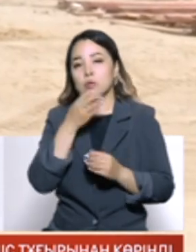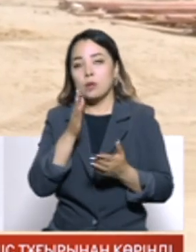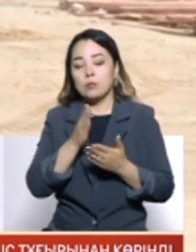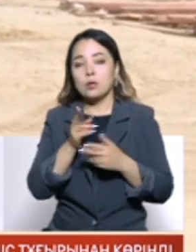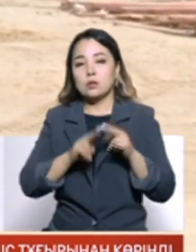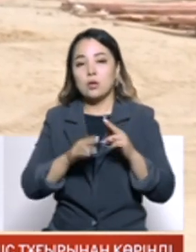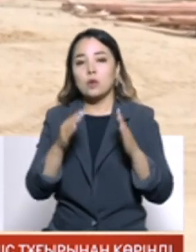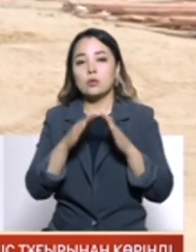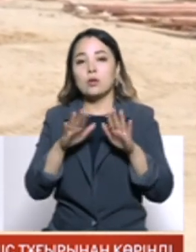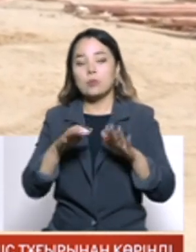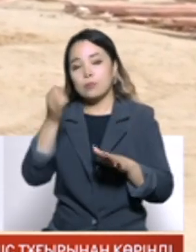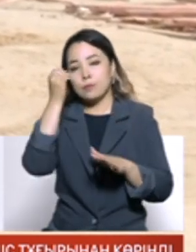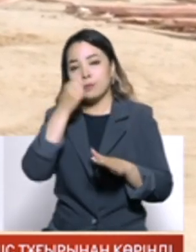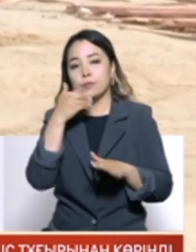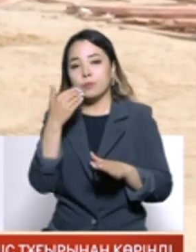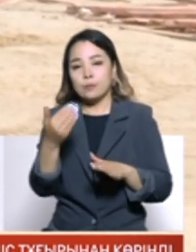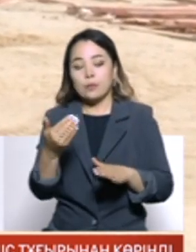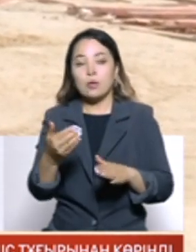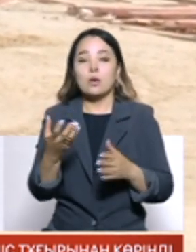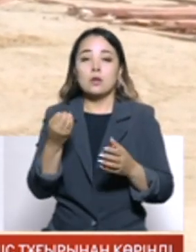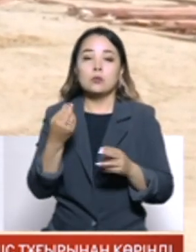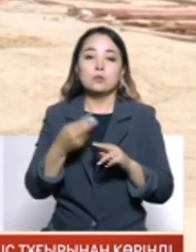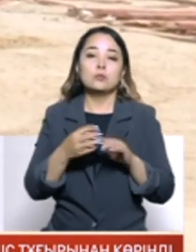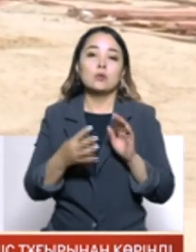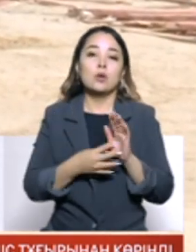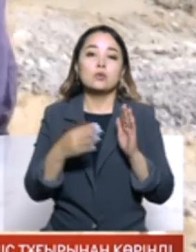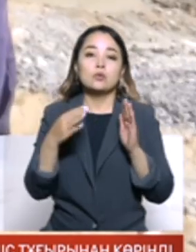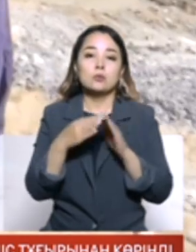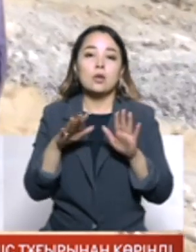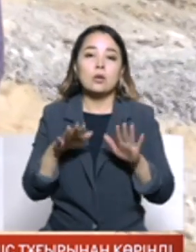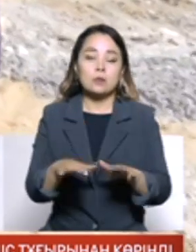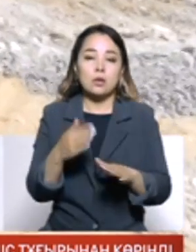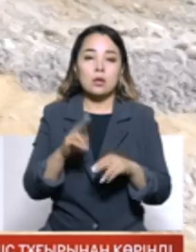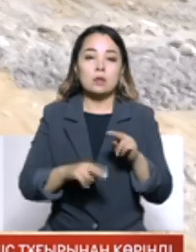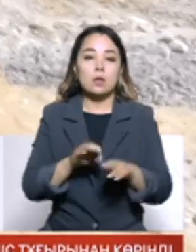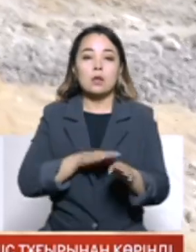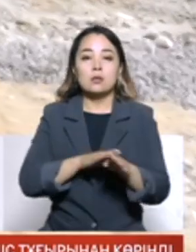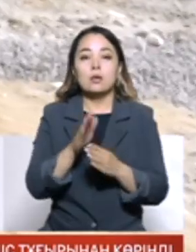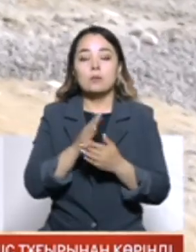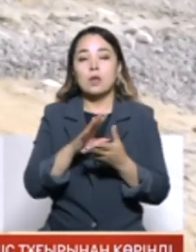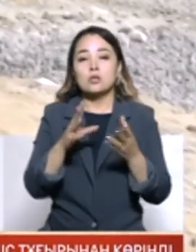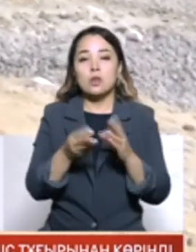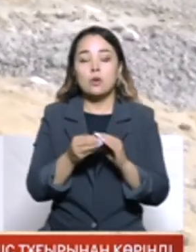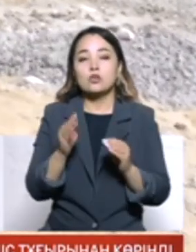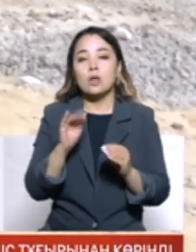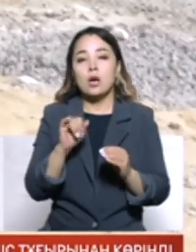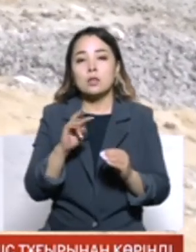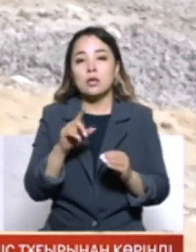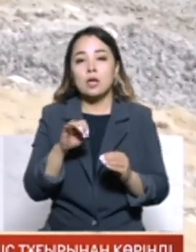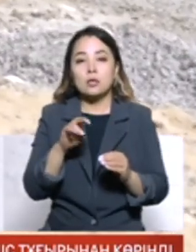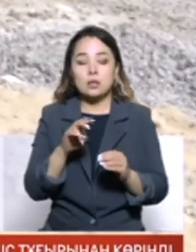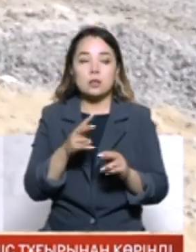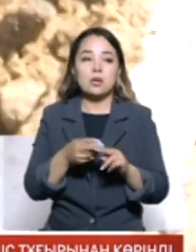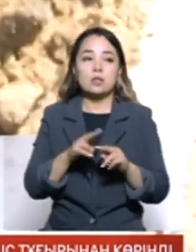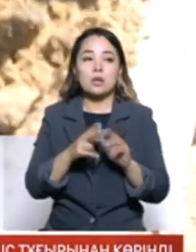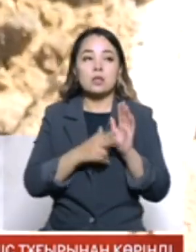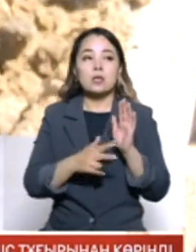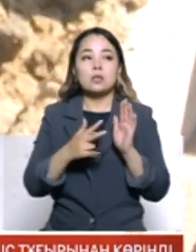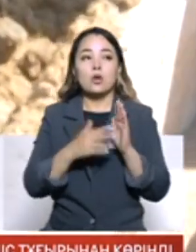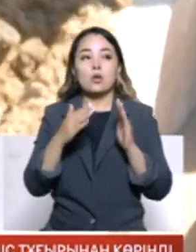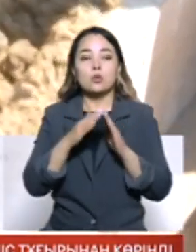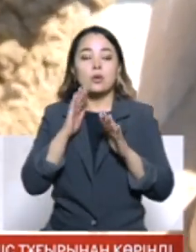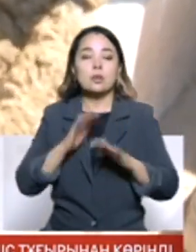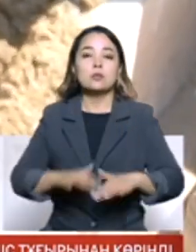салып жатқан жігіттерге рахмет. Тағы 19 үй Көлғамыс ауылынан салынып жатыр. Жалпы Жангелдин ауданында 88 үйді су